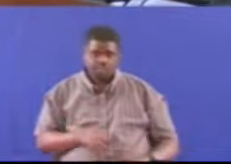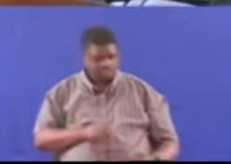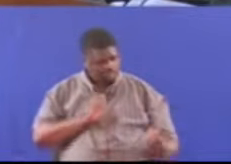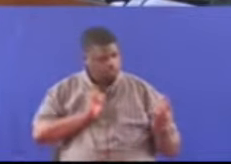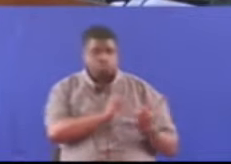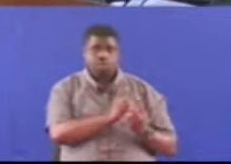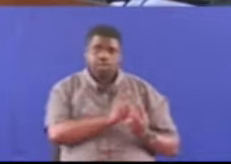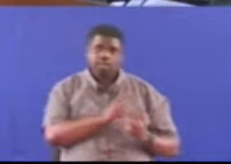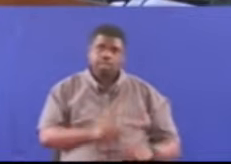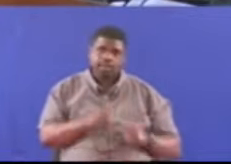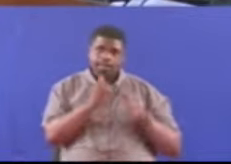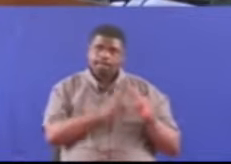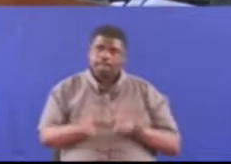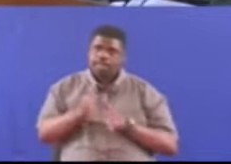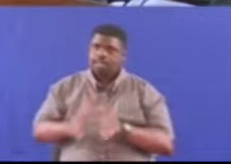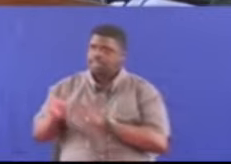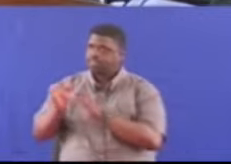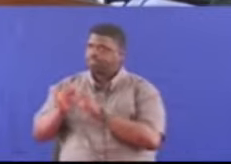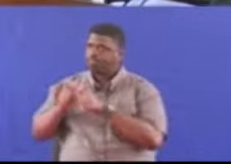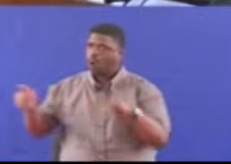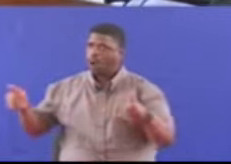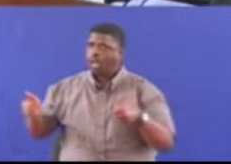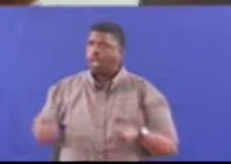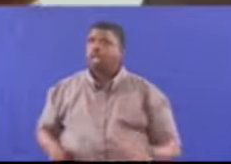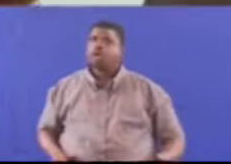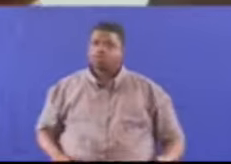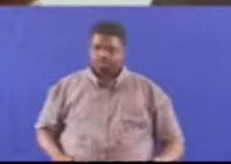na maandalizi bora.